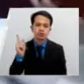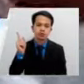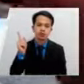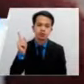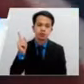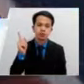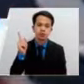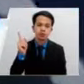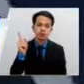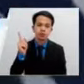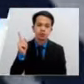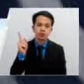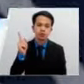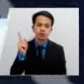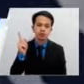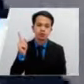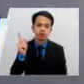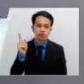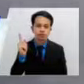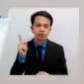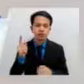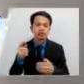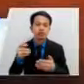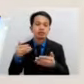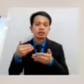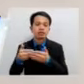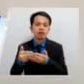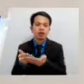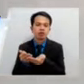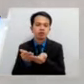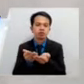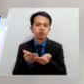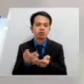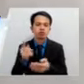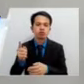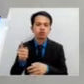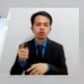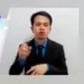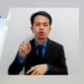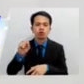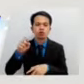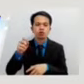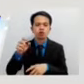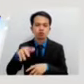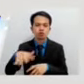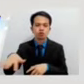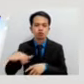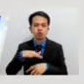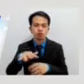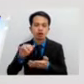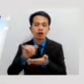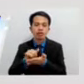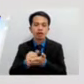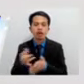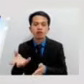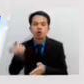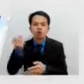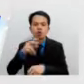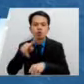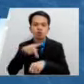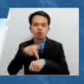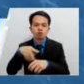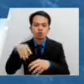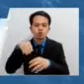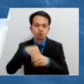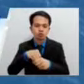Dehit! Malapit noon ang BRP Dato Pagbuaya sa Scarborough Shoal o Bajo de Masinloc, bahagi ng teritoryo ng Pilipinas at pasok sa ating exclusive